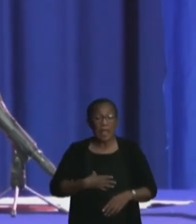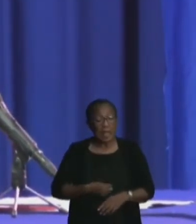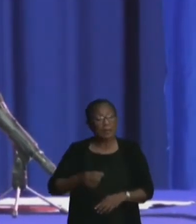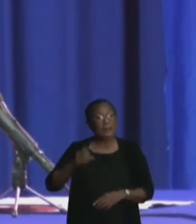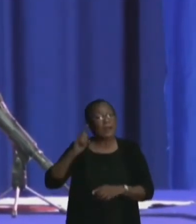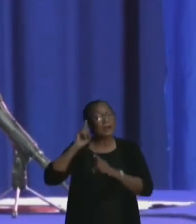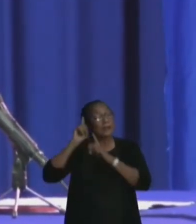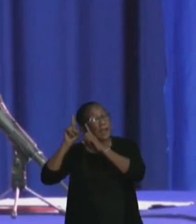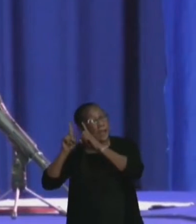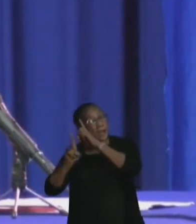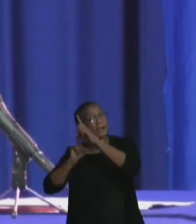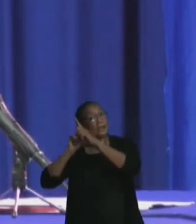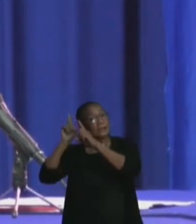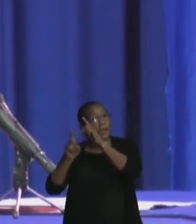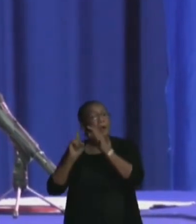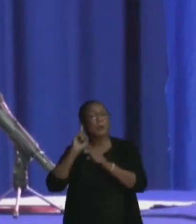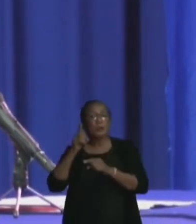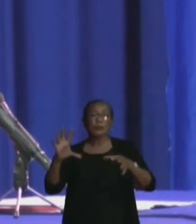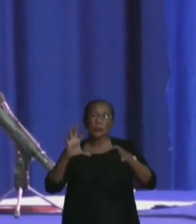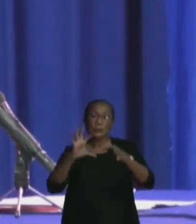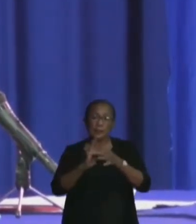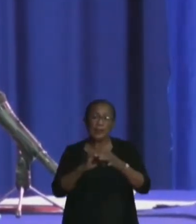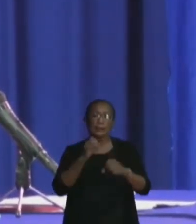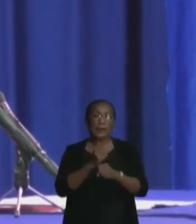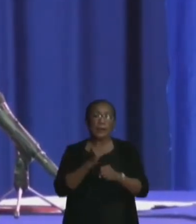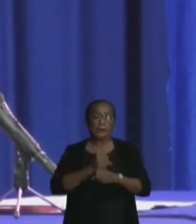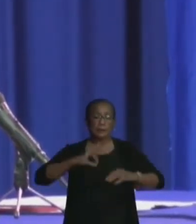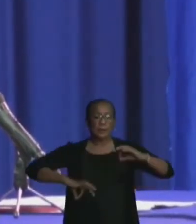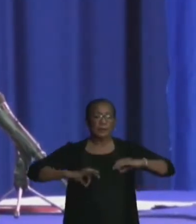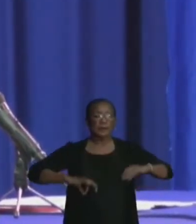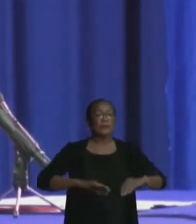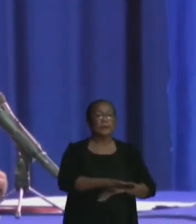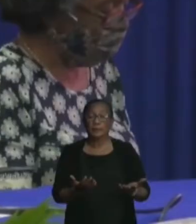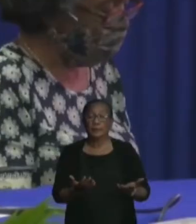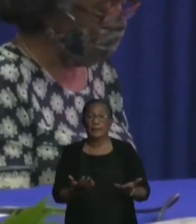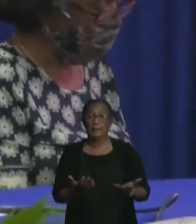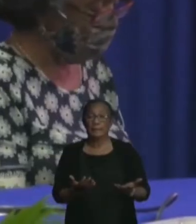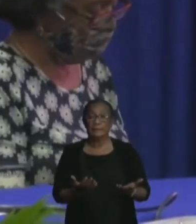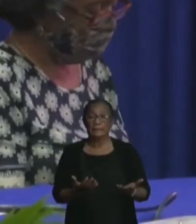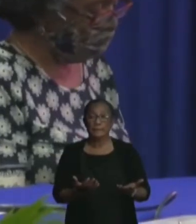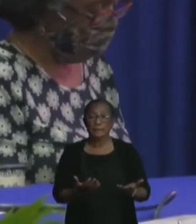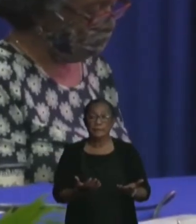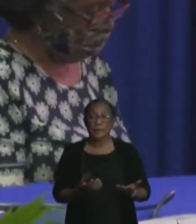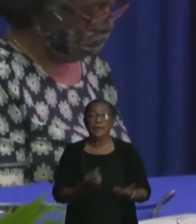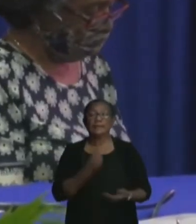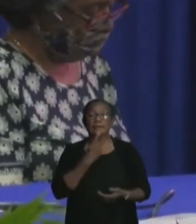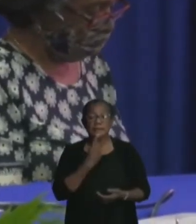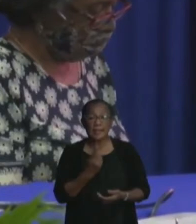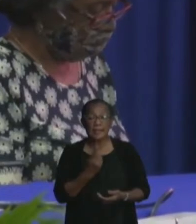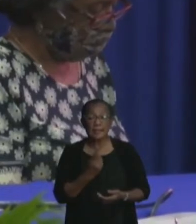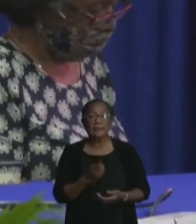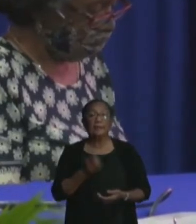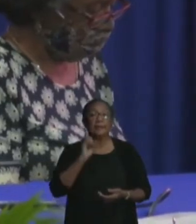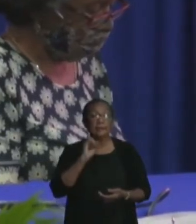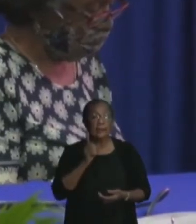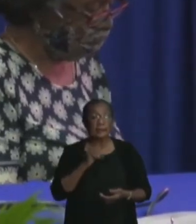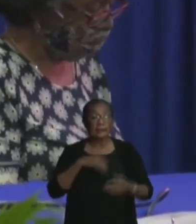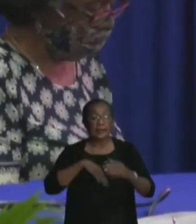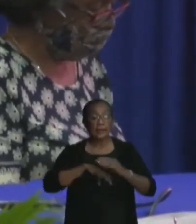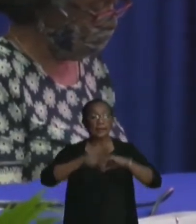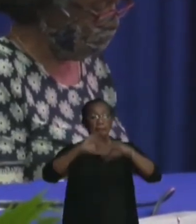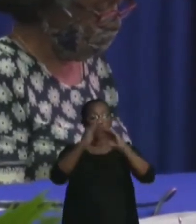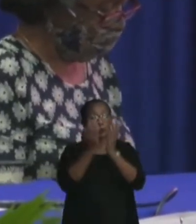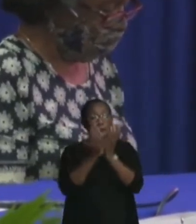heeft hierover, contact te maken met het ministerie van Volksgezondheid. Aan mij is doorgegeven dat er in